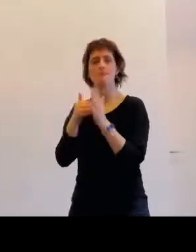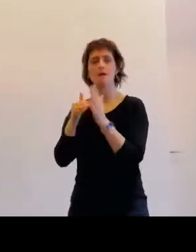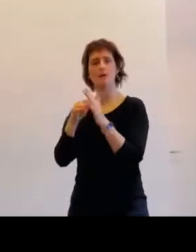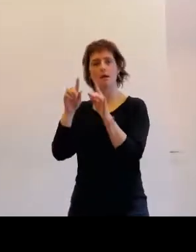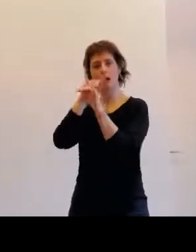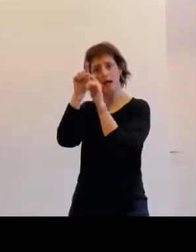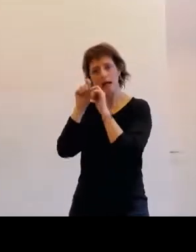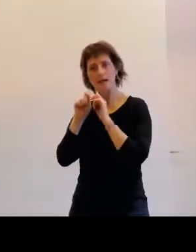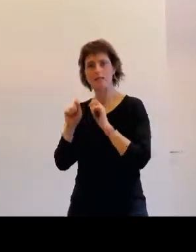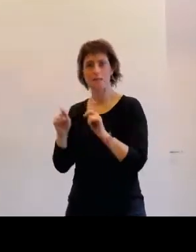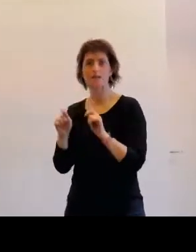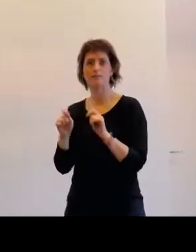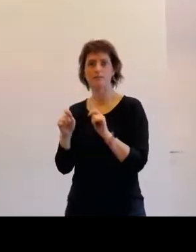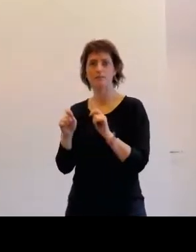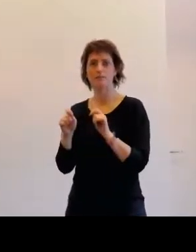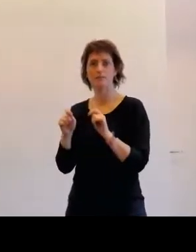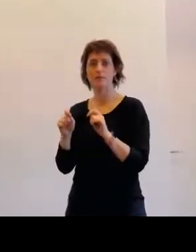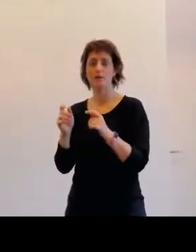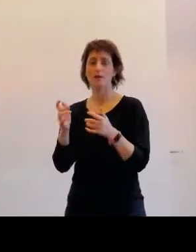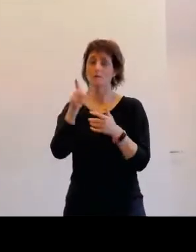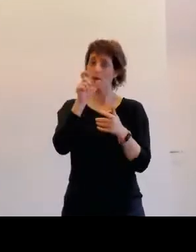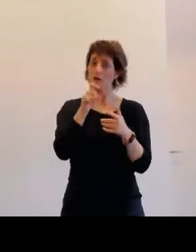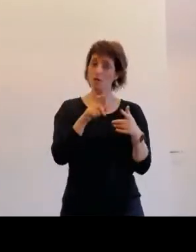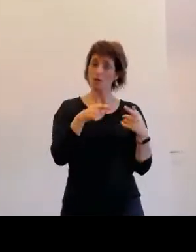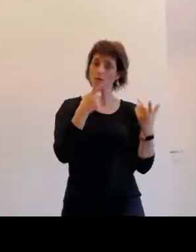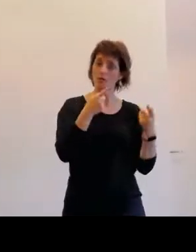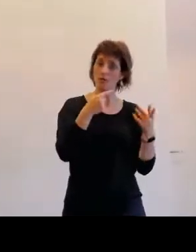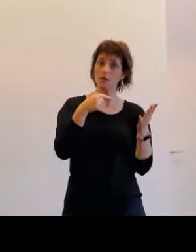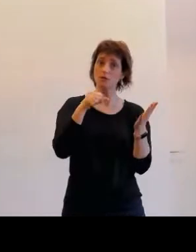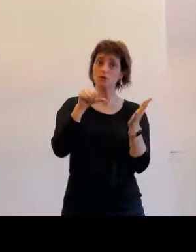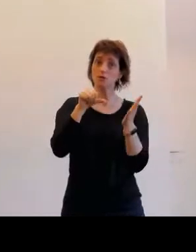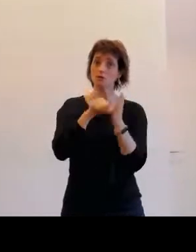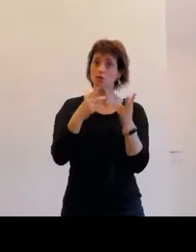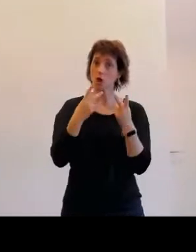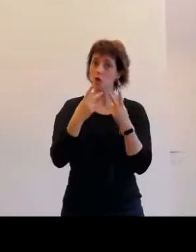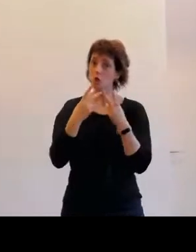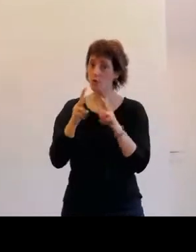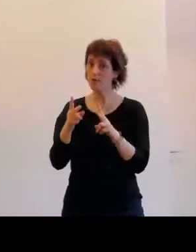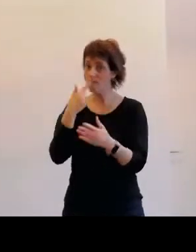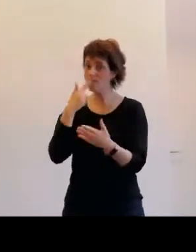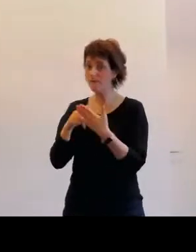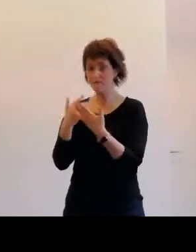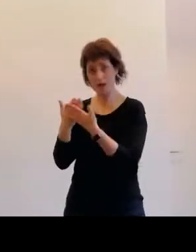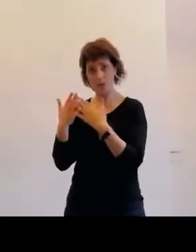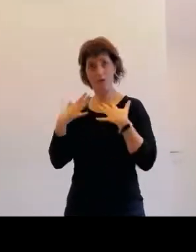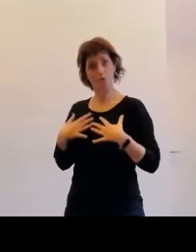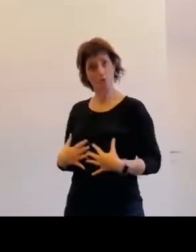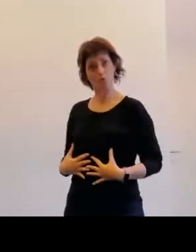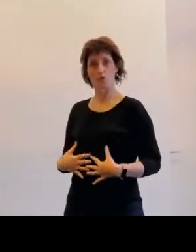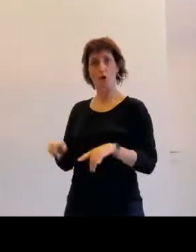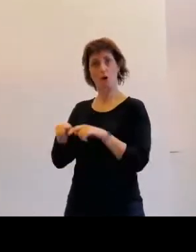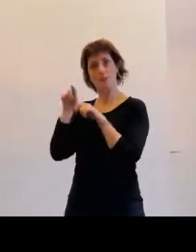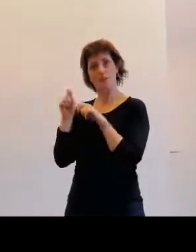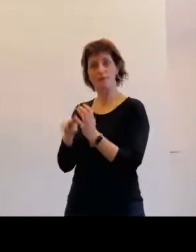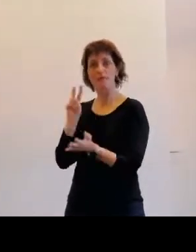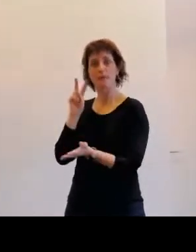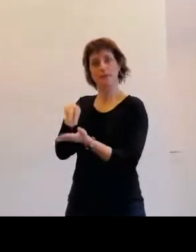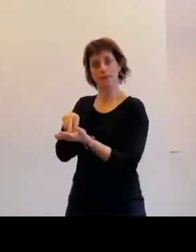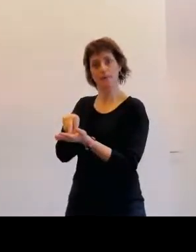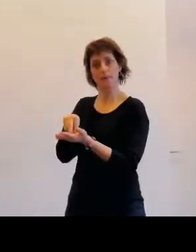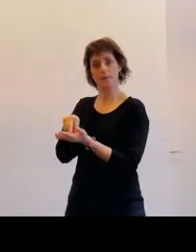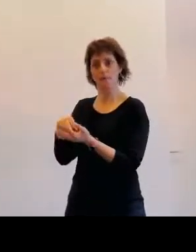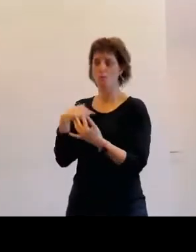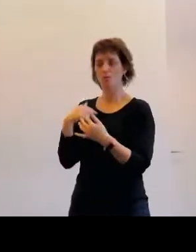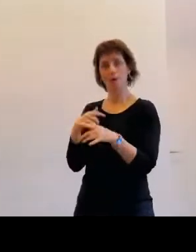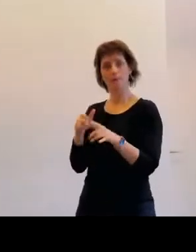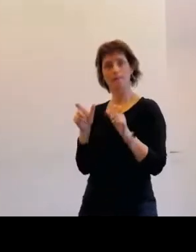les différents protagonistes du centre-ville vont maintenant s'inscrire dans la durée. Et je serai particulièrement attentif,